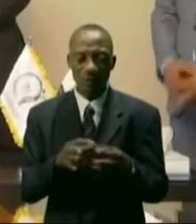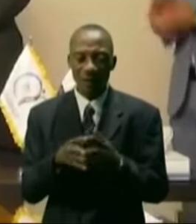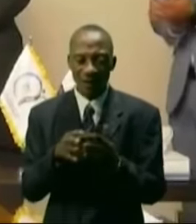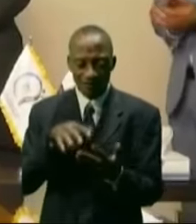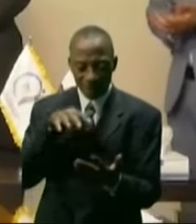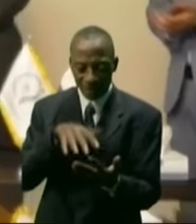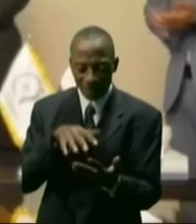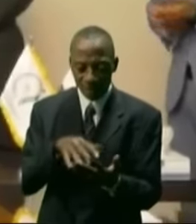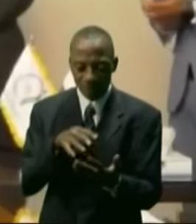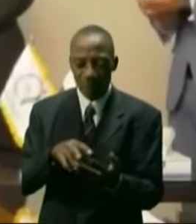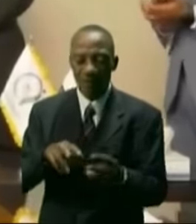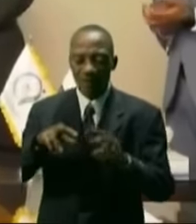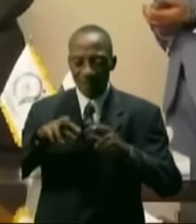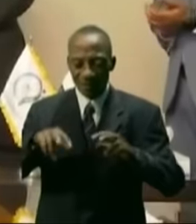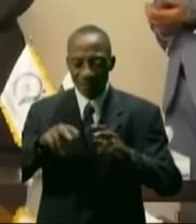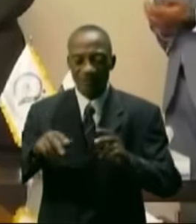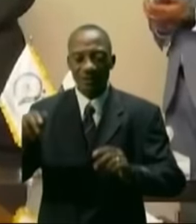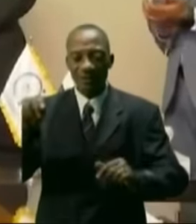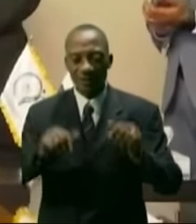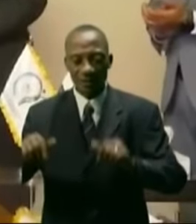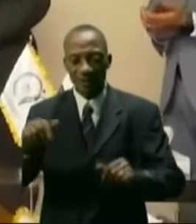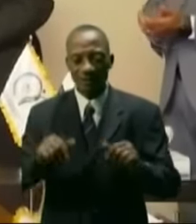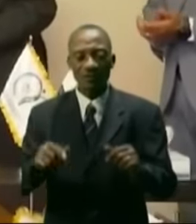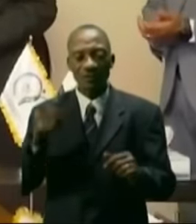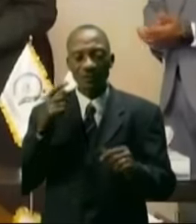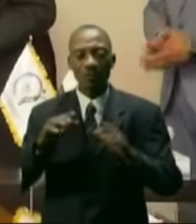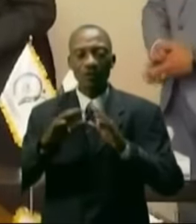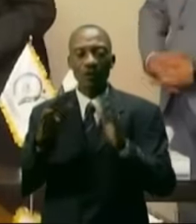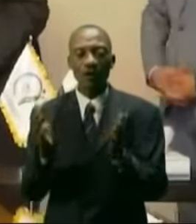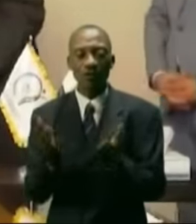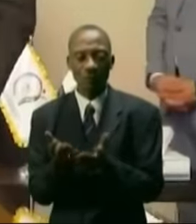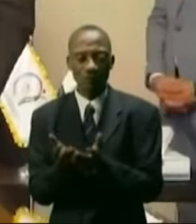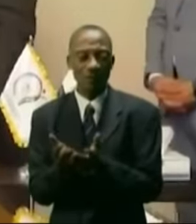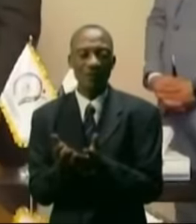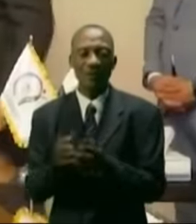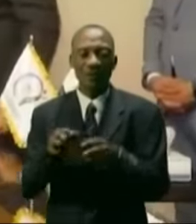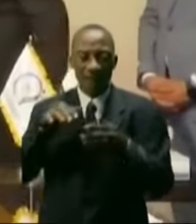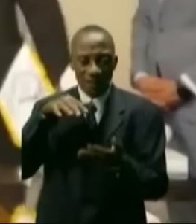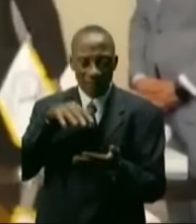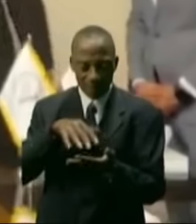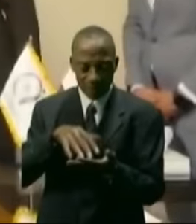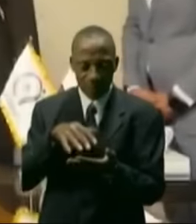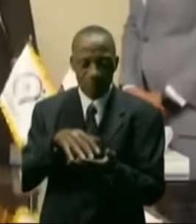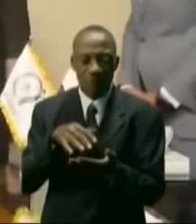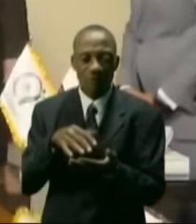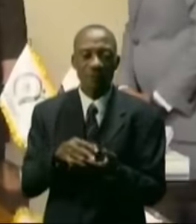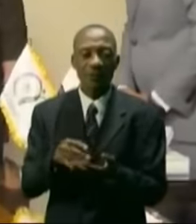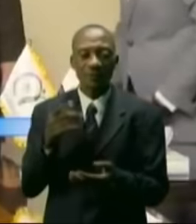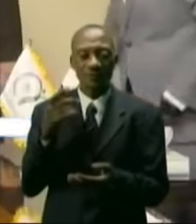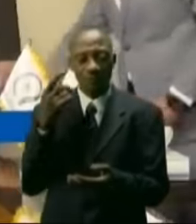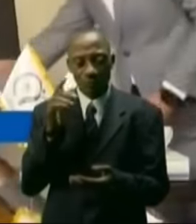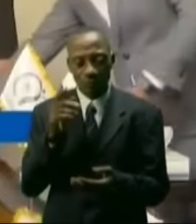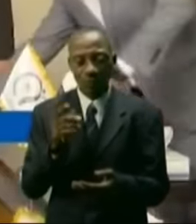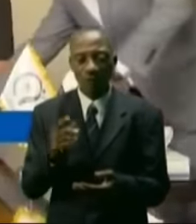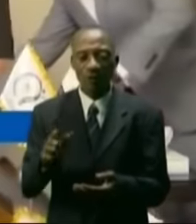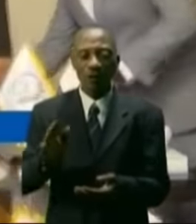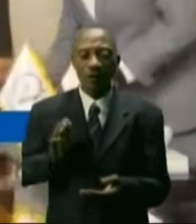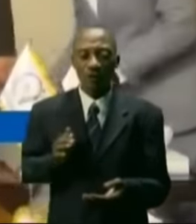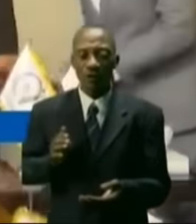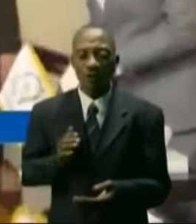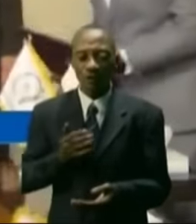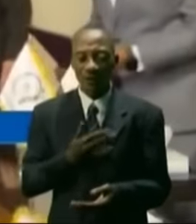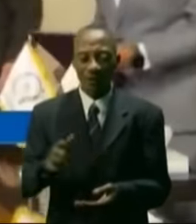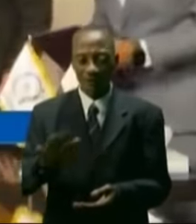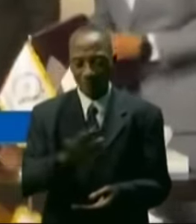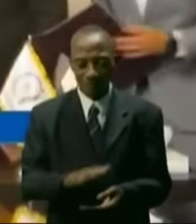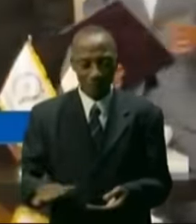recherches scientifiques, de la tenue de séminaires et conférences périodiques dans les deux pays, afin de connaître les évolutions